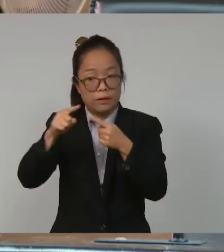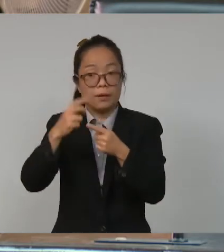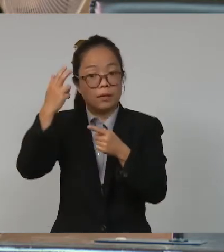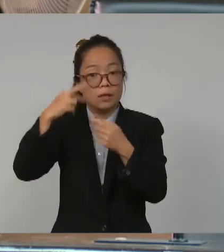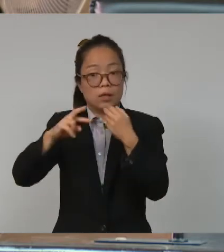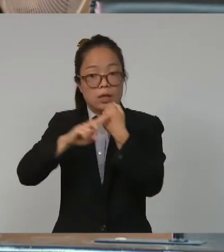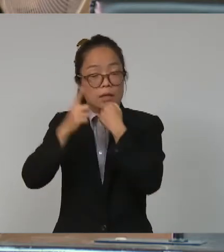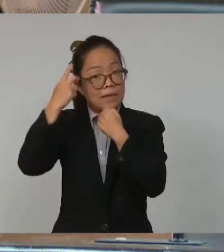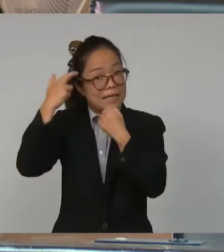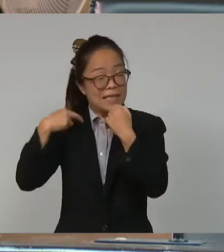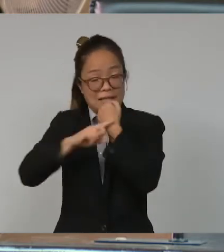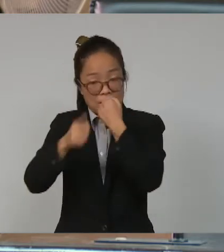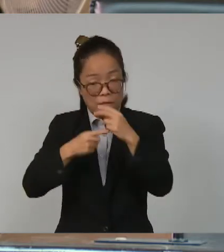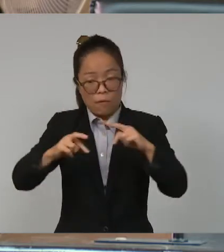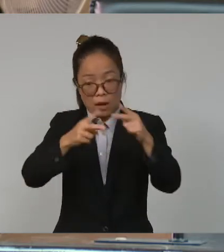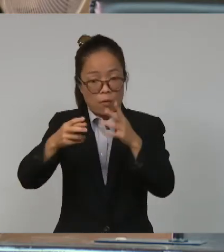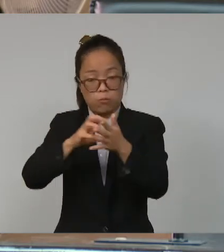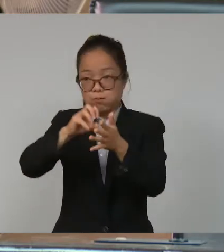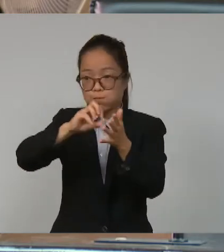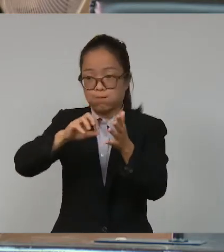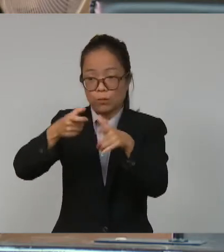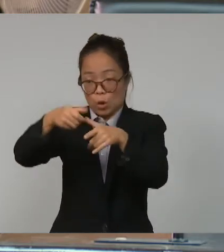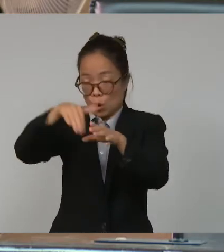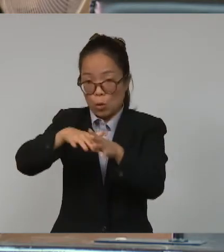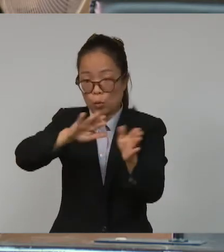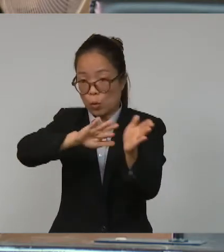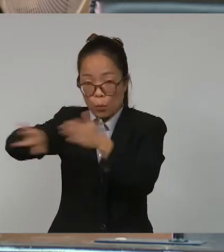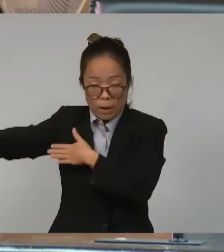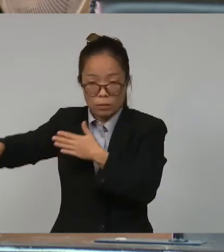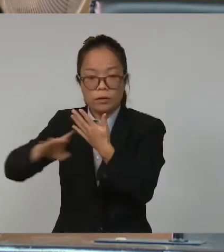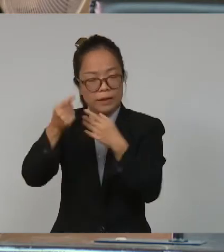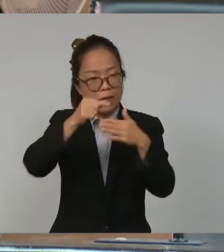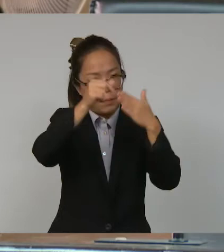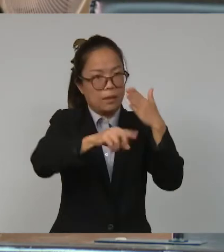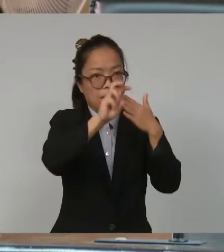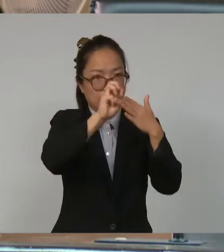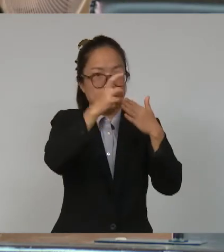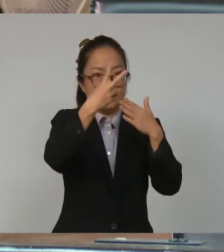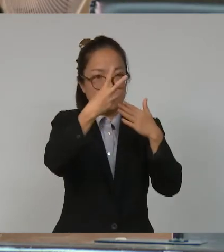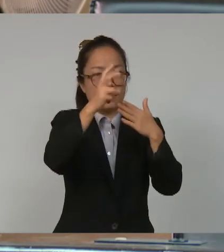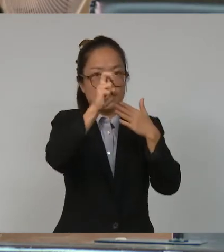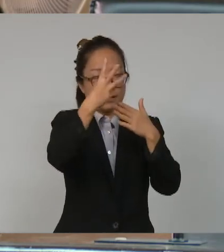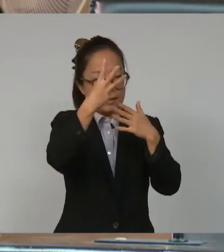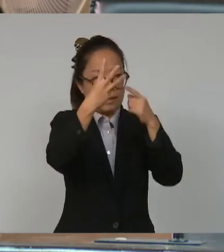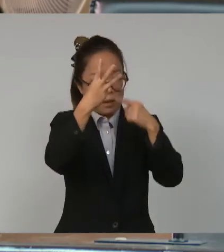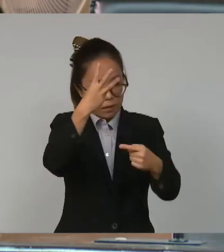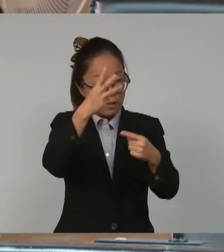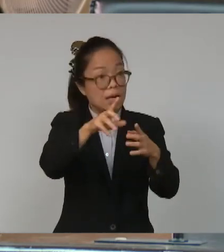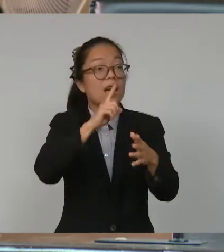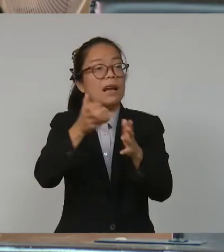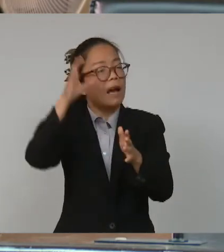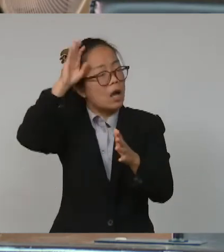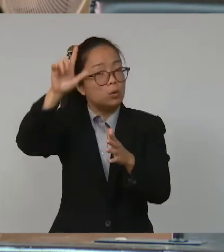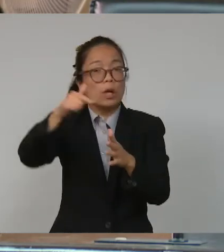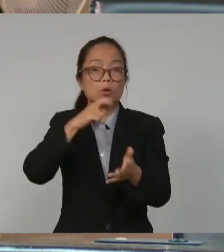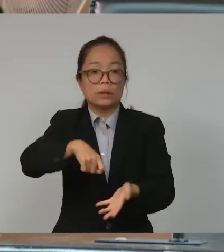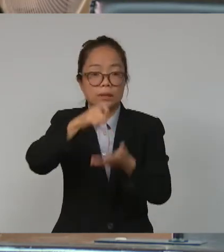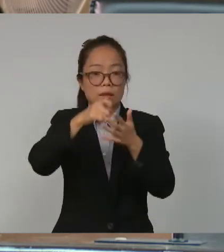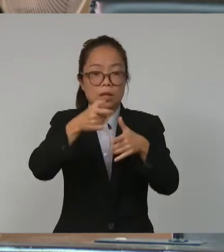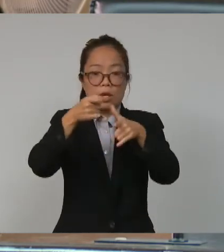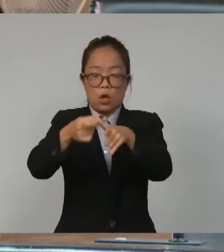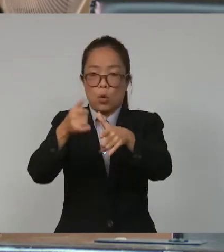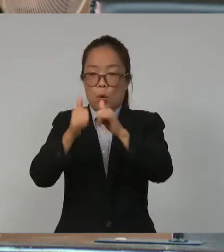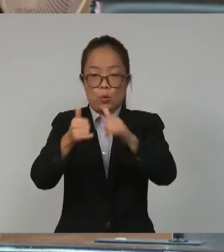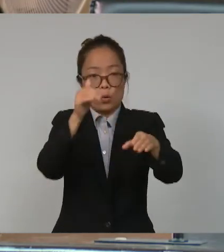把23条第一项，如同刚才苏教授所讲的，你的公民投票日呢，